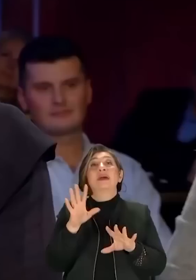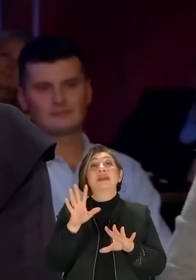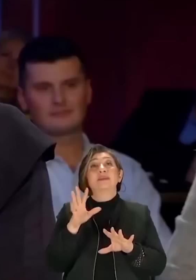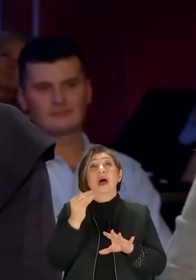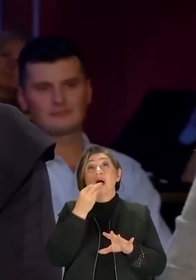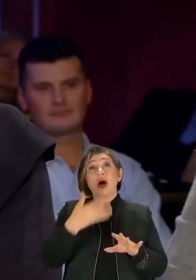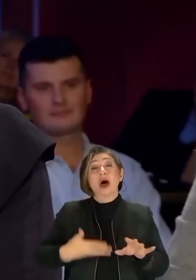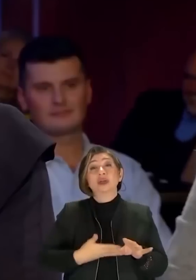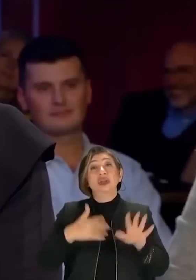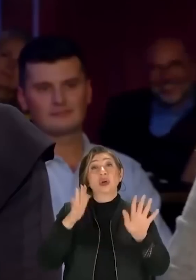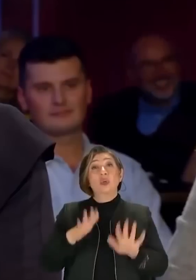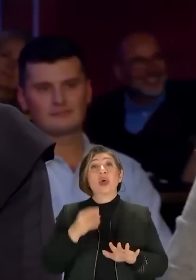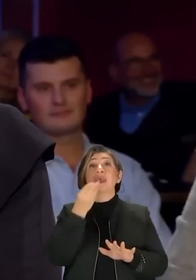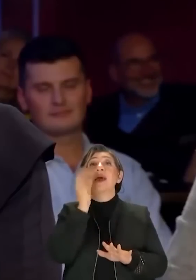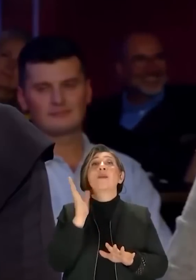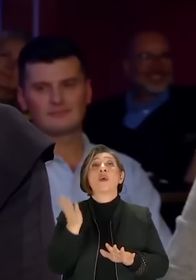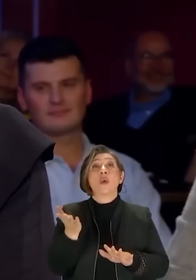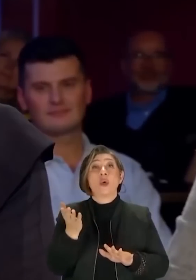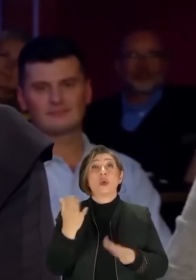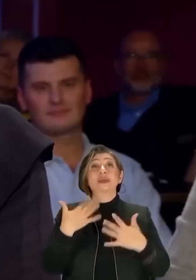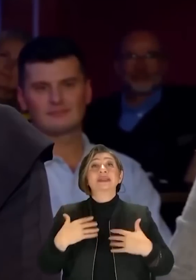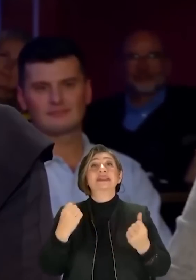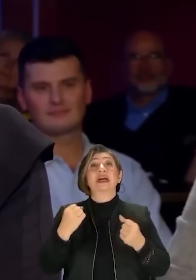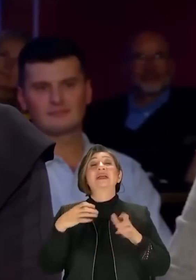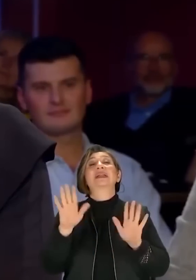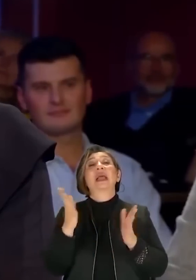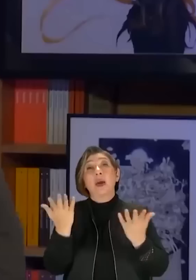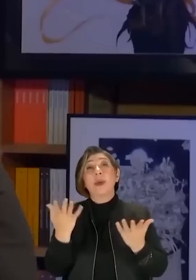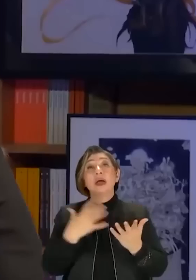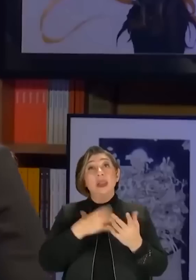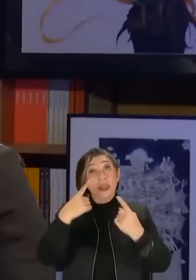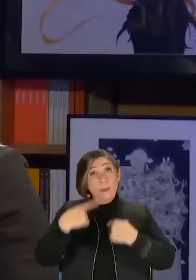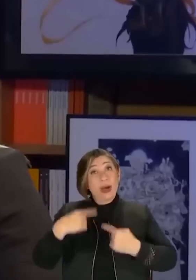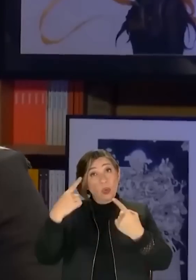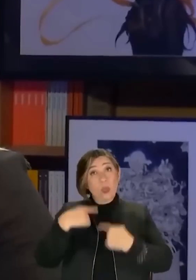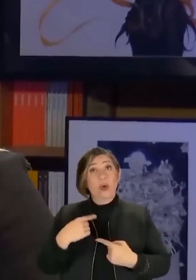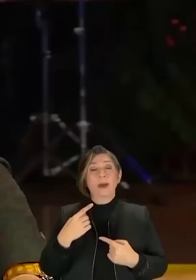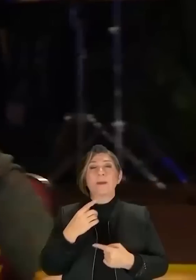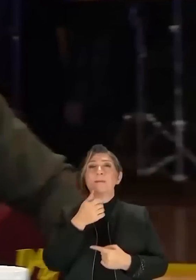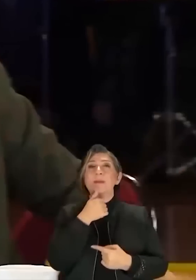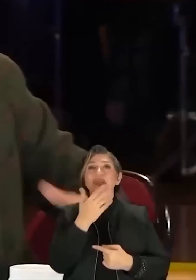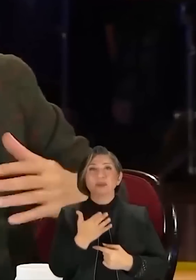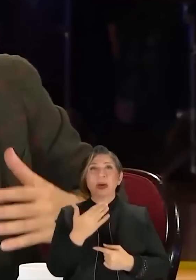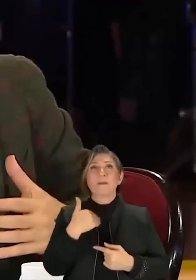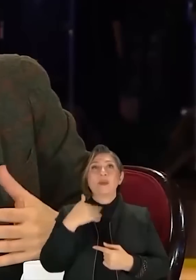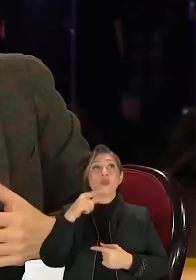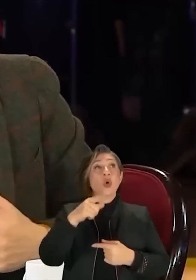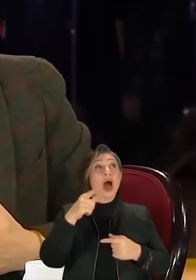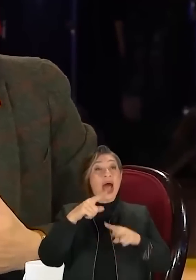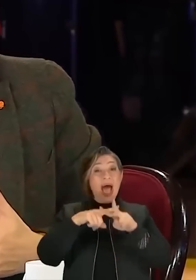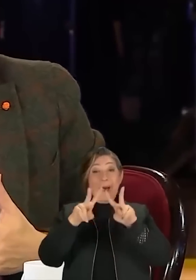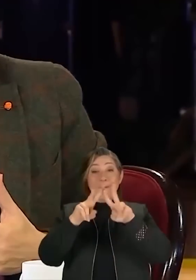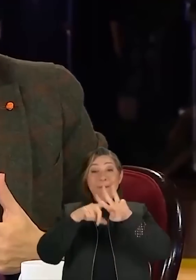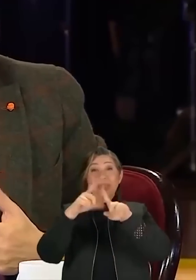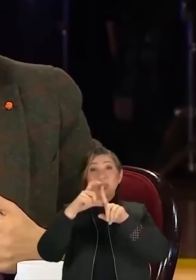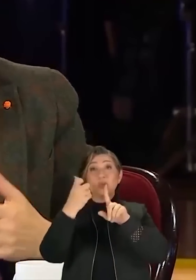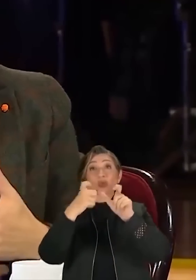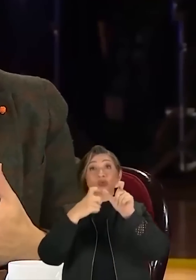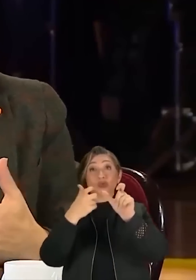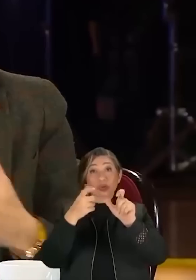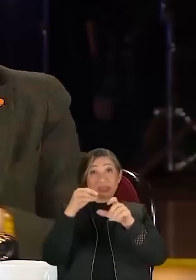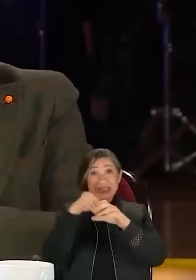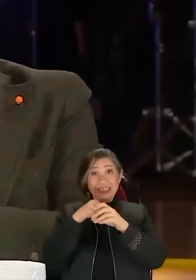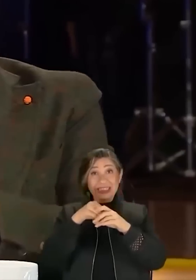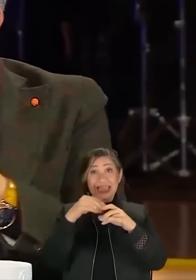oluyor çoğu zaman yemiyor. Yemiyor. O da sağlıklı çoğu bir şey zaman... değil ama kendine bakıyor yani. Bakıyor. Babacığım ben şimdi bu Amedios için kilo vermem